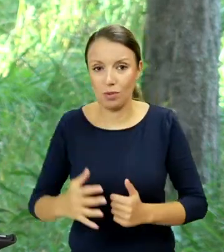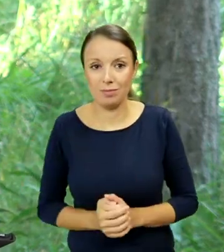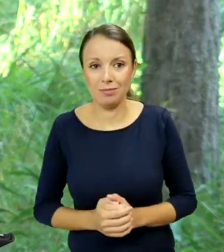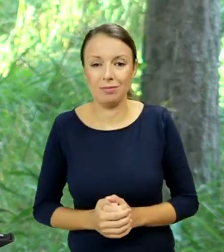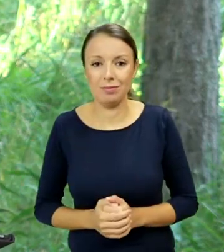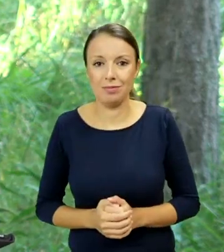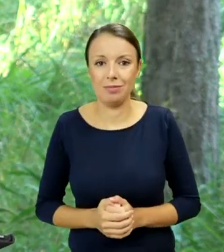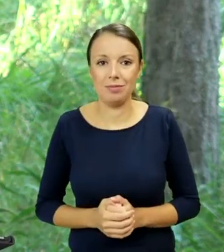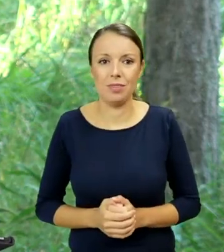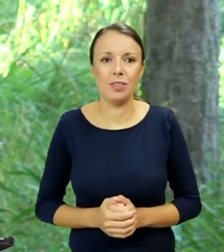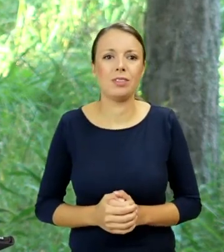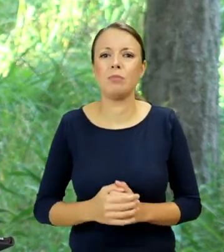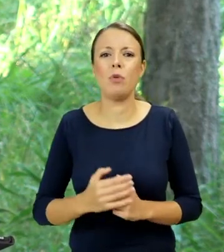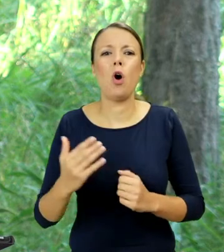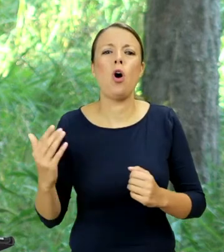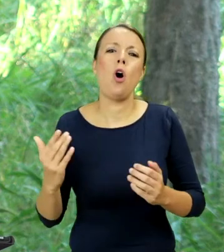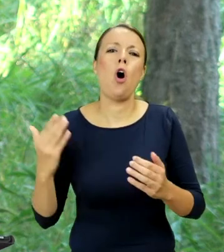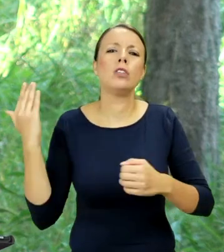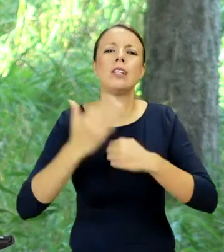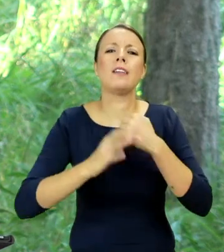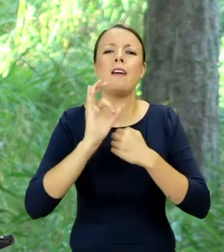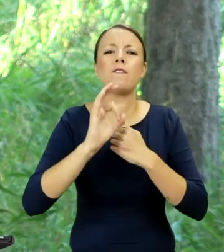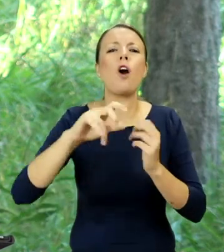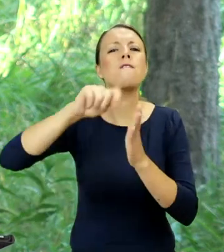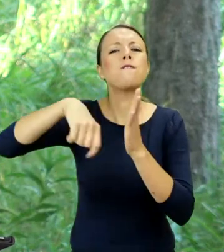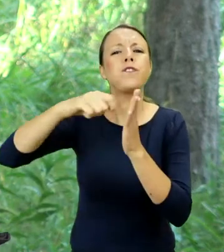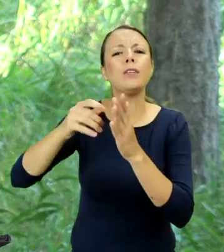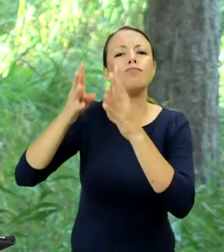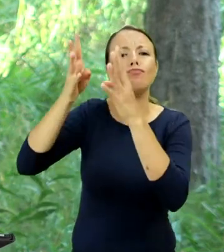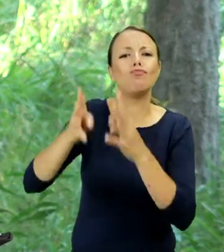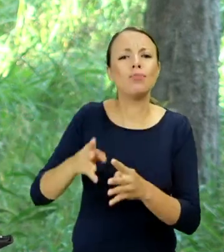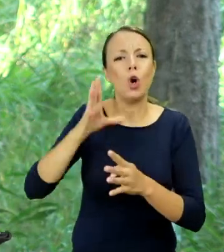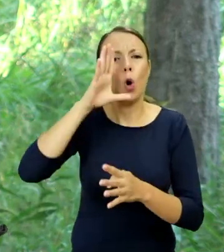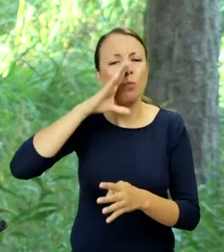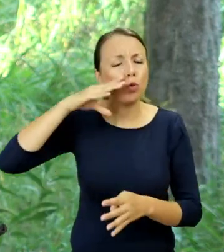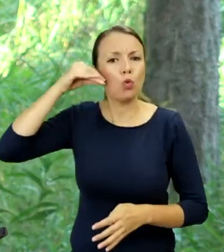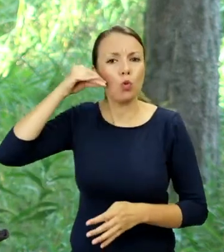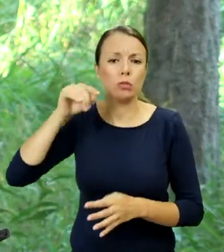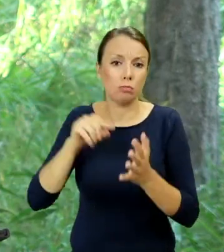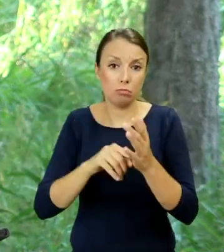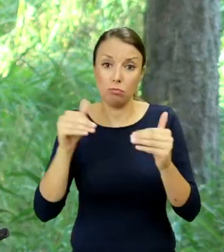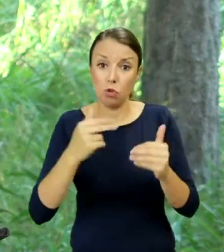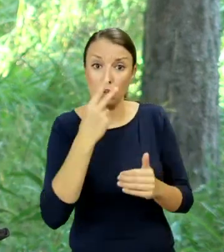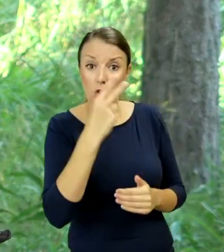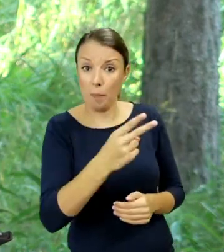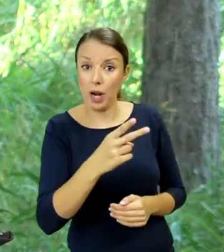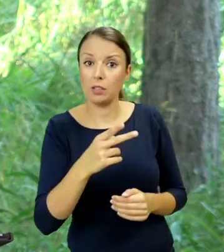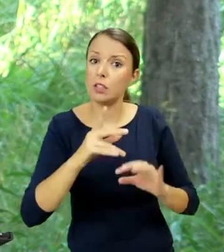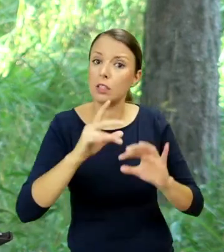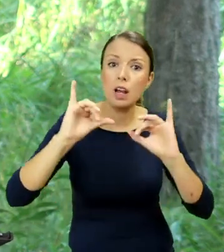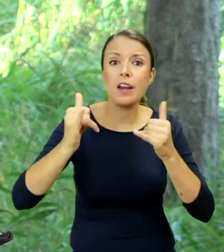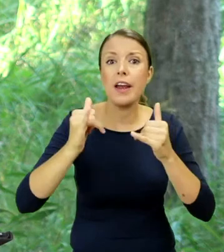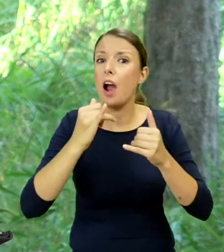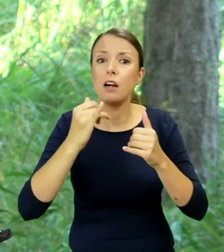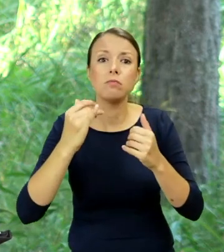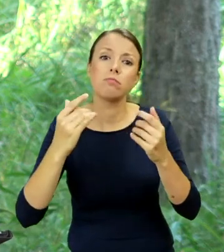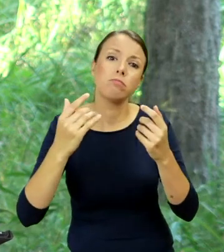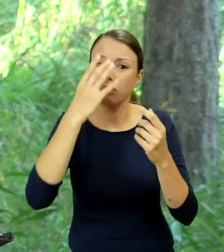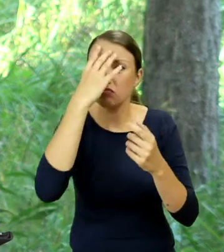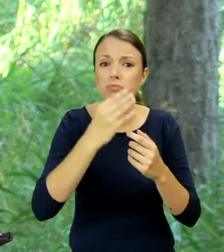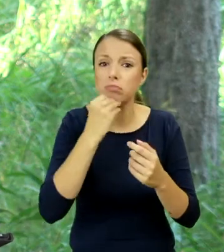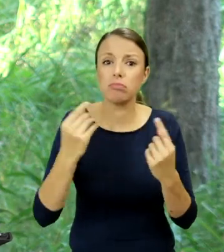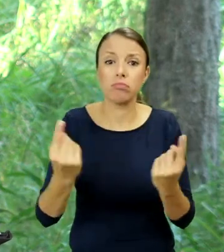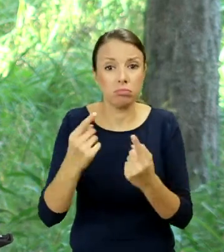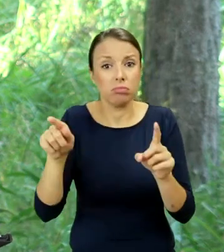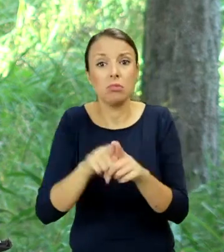Józefa Piłsudskiego można zobaczyć, jak to mniej więcej mogło wyglądać i że tam też zaangażowana była